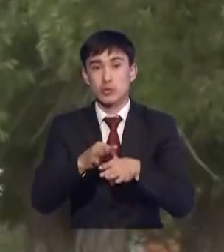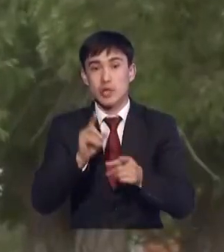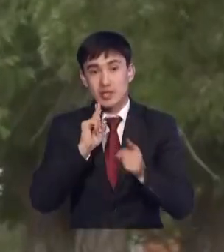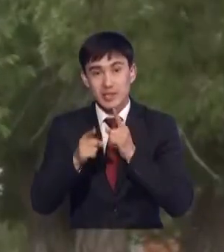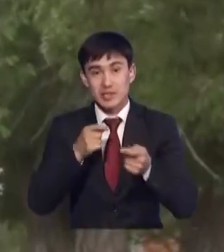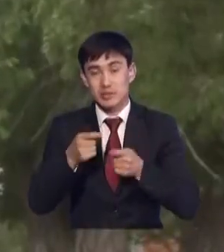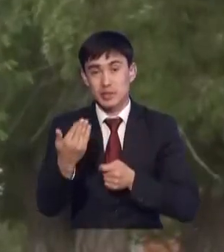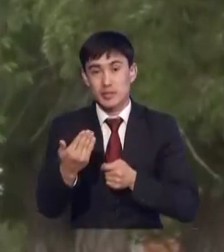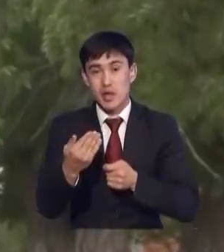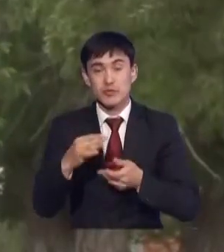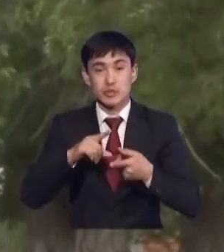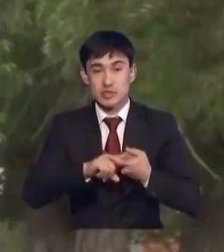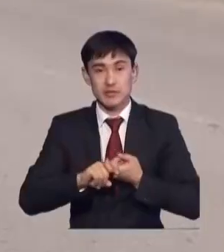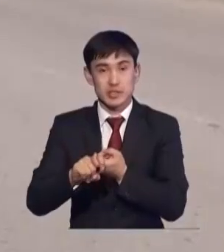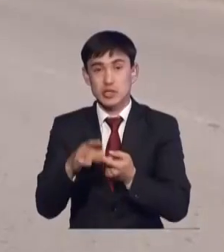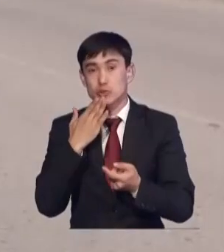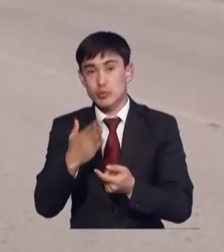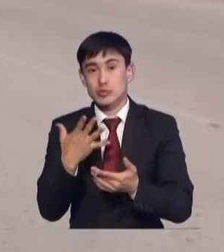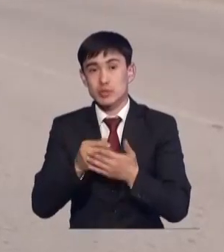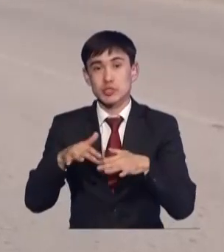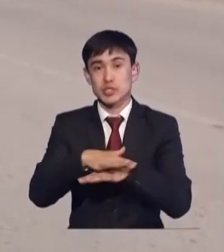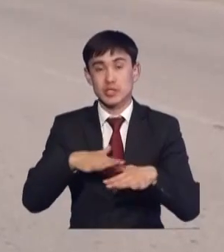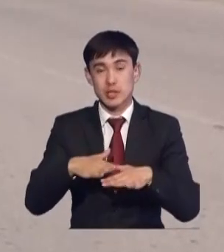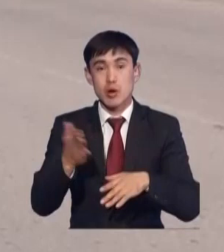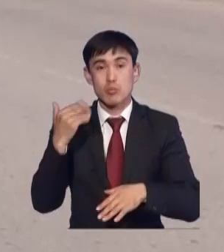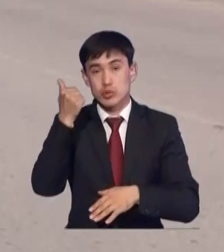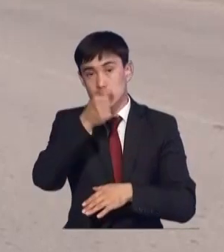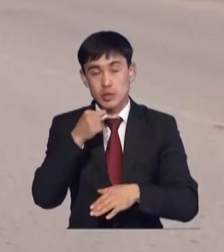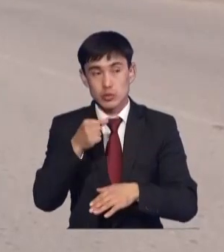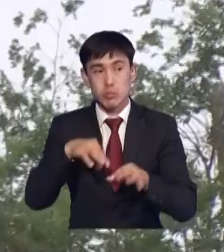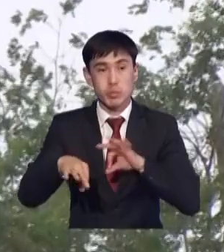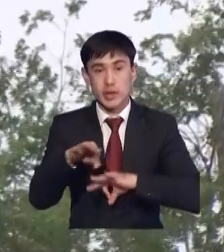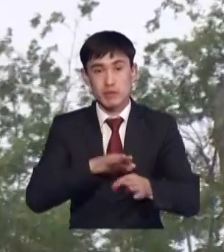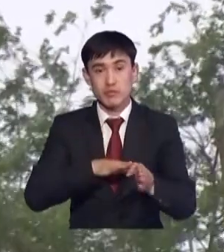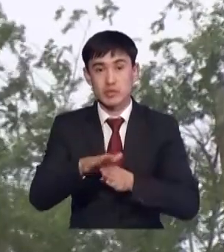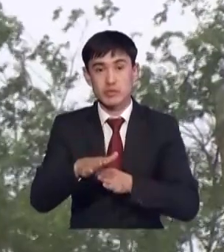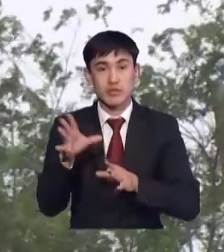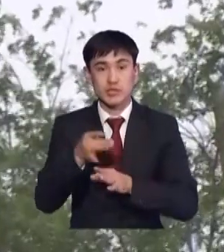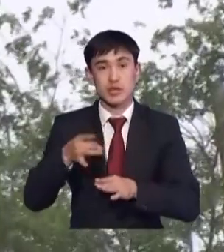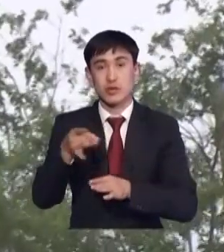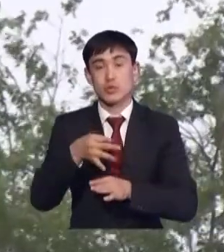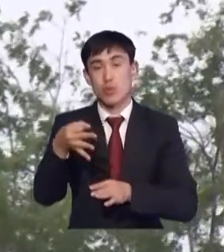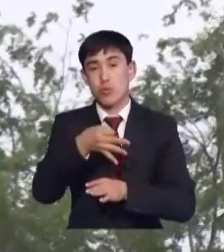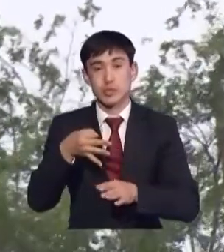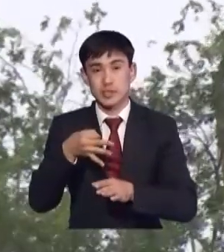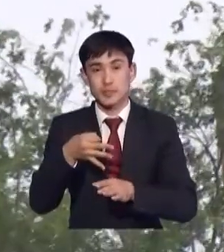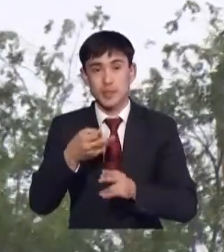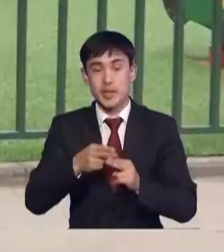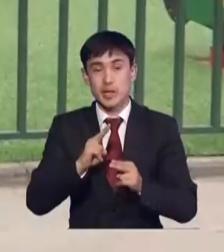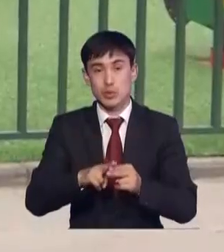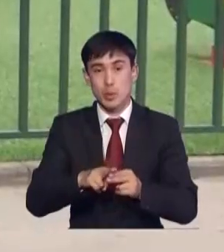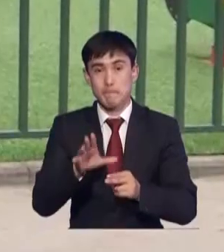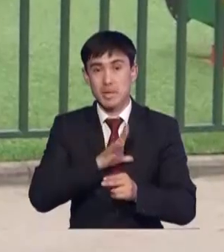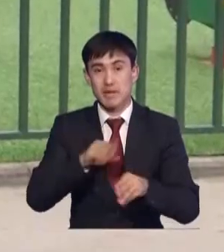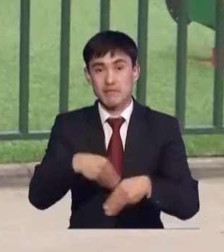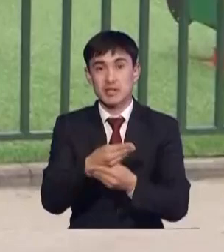и семинары Всё зависит от спроса самих жителей в прошлом году проект был реализован во всех районах области в рамках которого